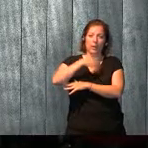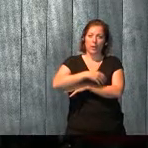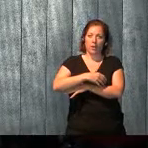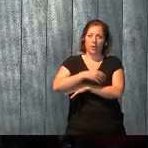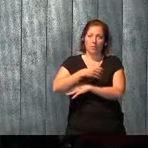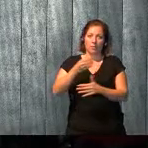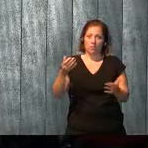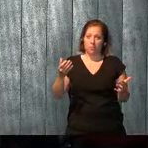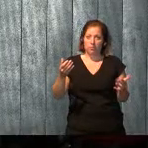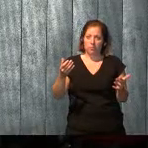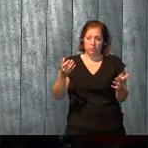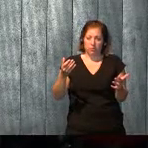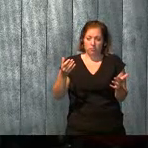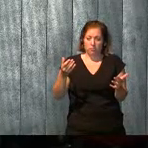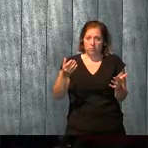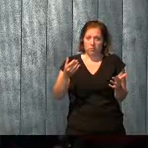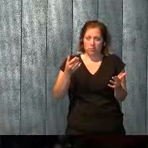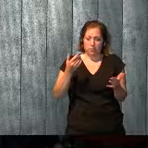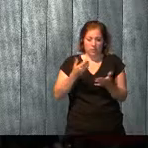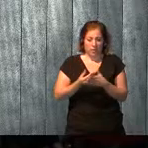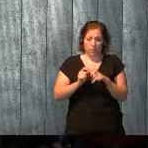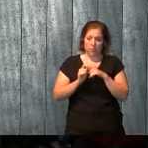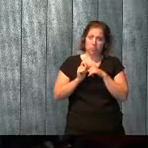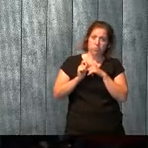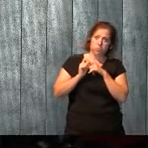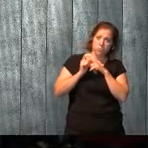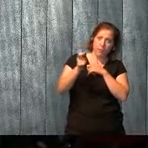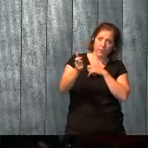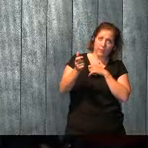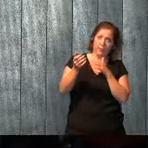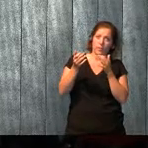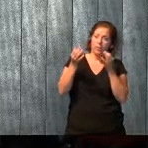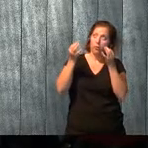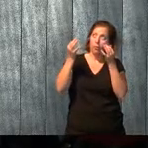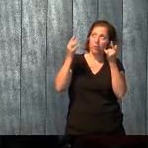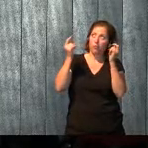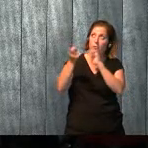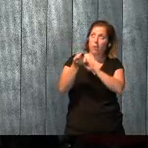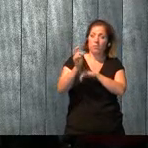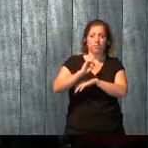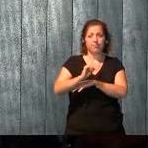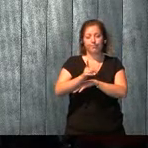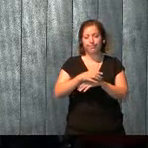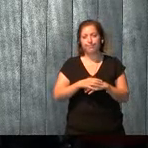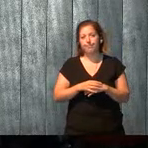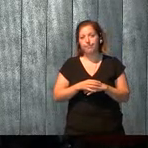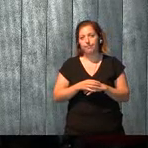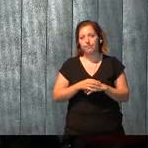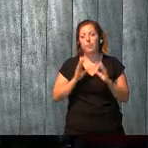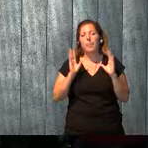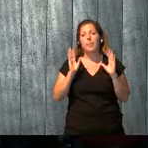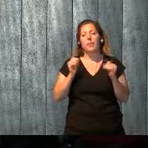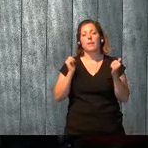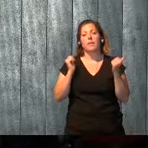on ne le rapporte pas forcément aux éléments de changement climatique. C'est pour cela que